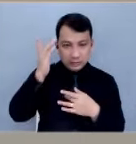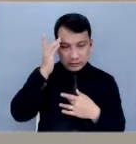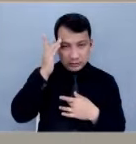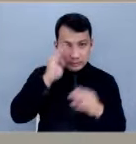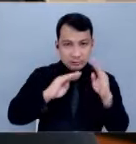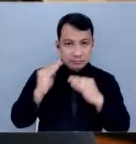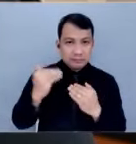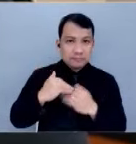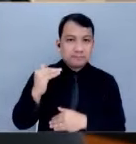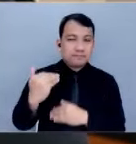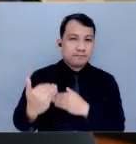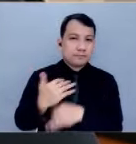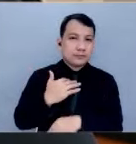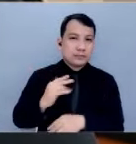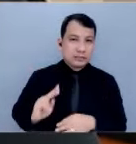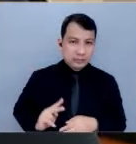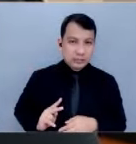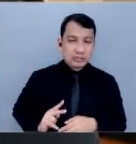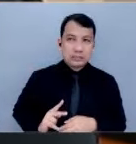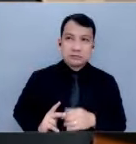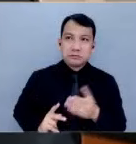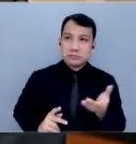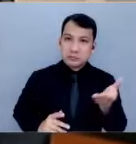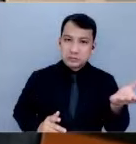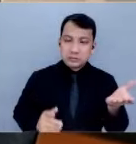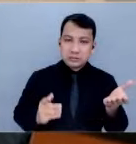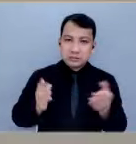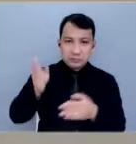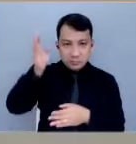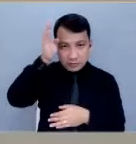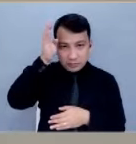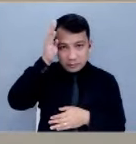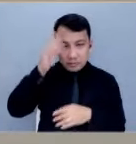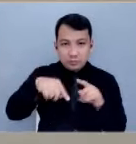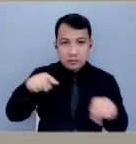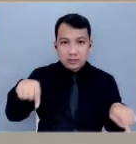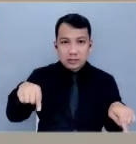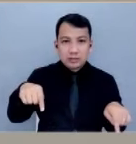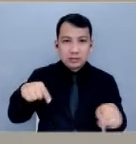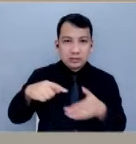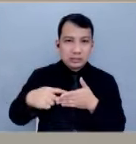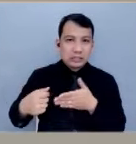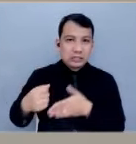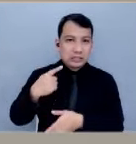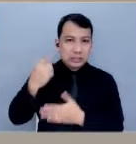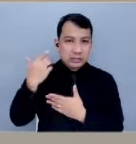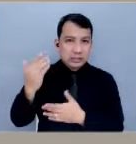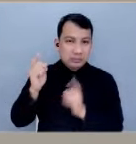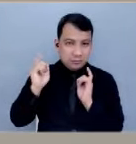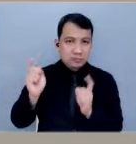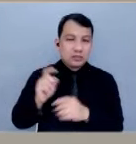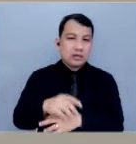affect the kidney function. It can also go to the brain. Kailangan maggamot talagang mabilis